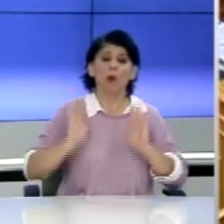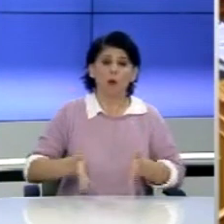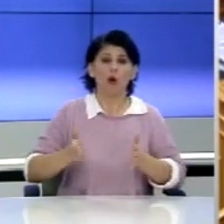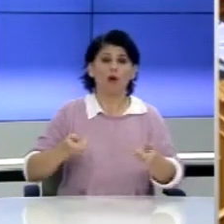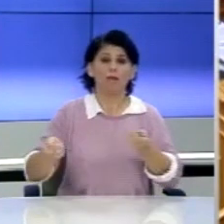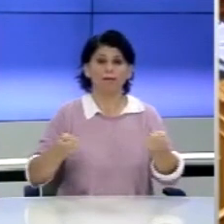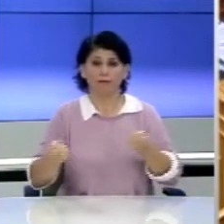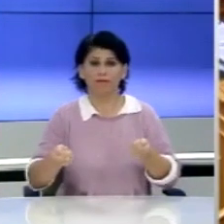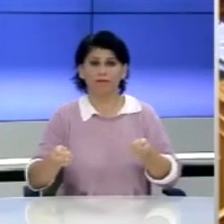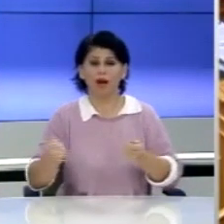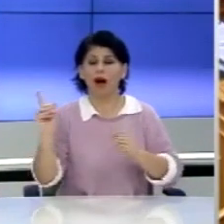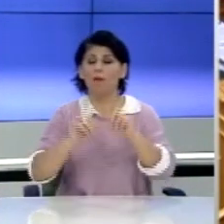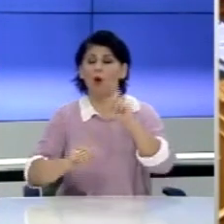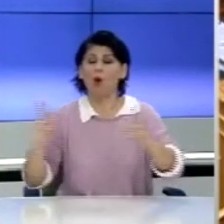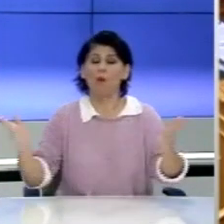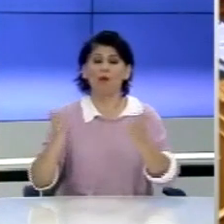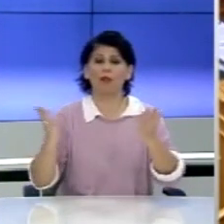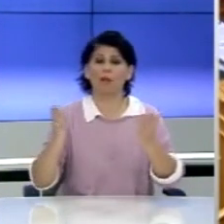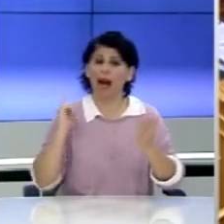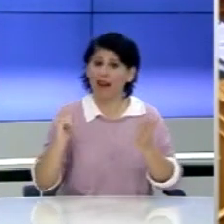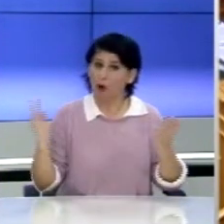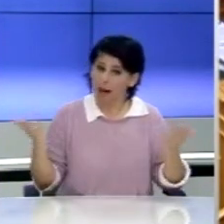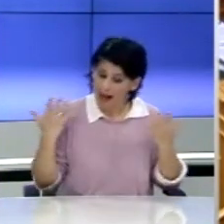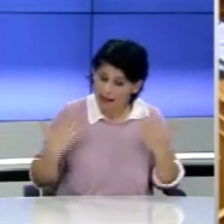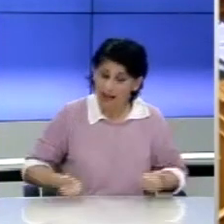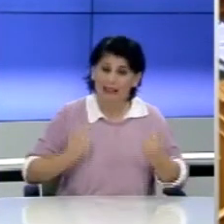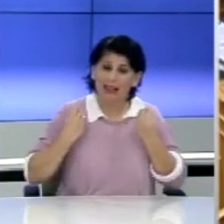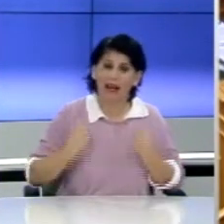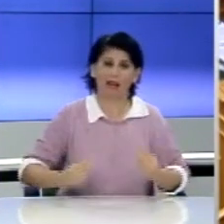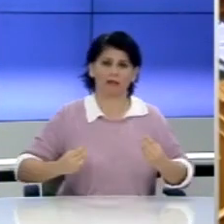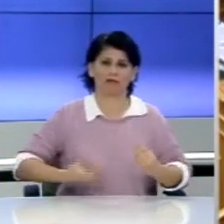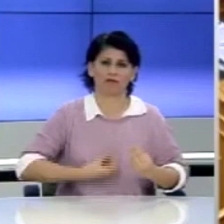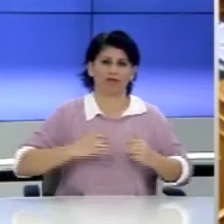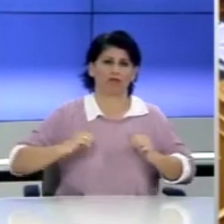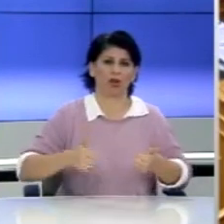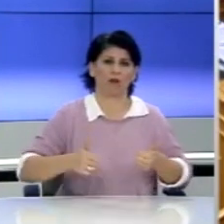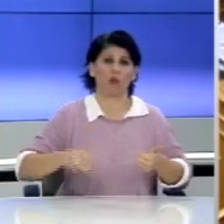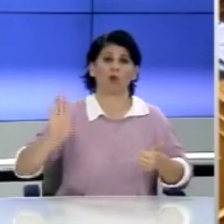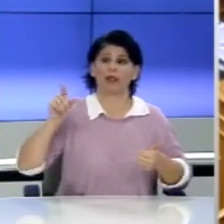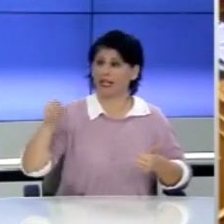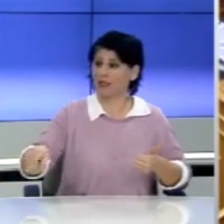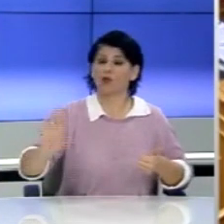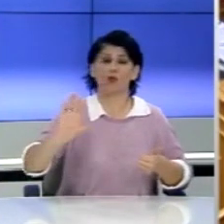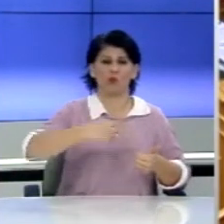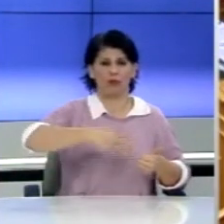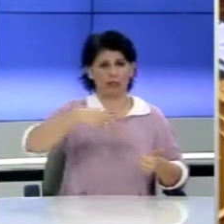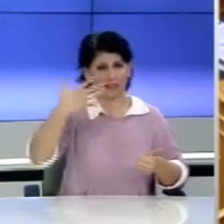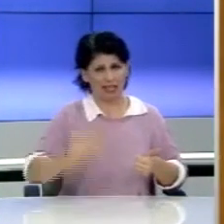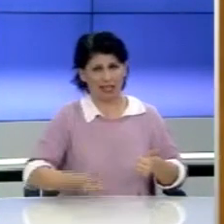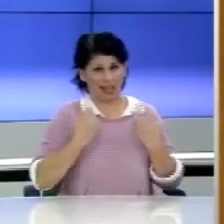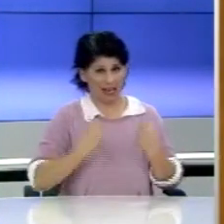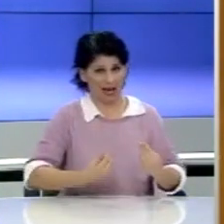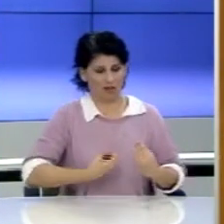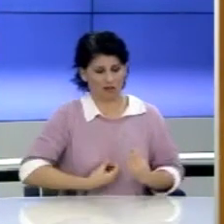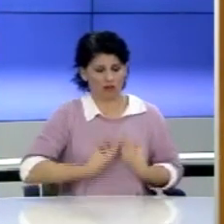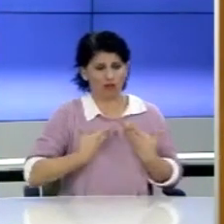από τον οποιονδήποτε, ακόμα και αν έχει τις καλύτερες των προθέσεων. Βέβαια ούτε εσείς ούτε ο ΣΥΡΙΖΑ έχετε τις καλύτερες των προθέσεων,